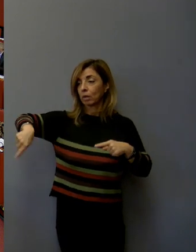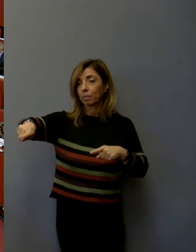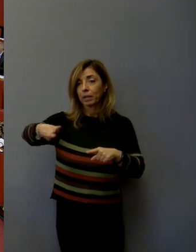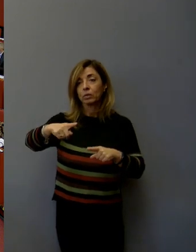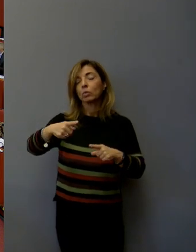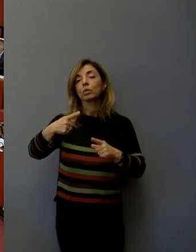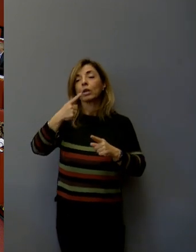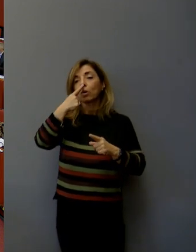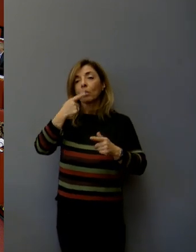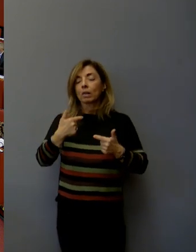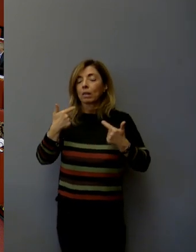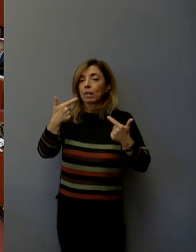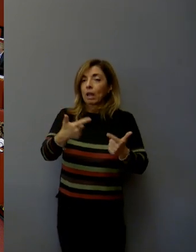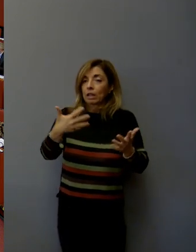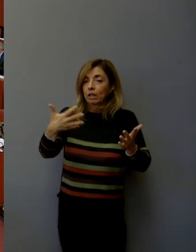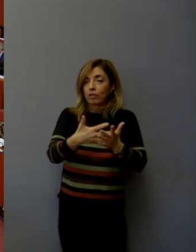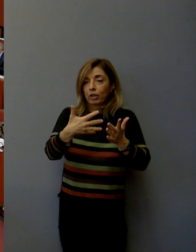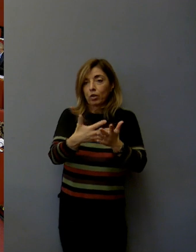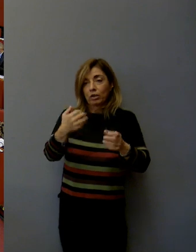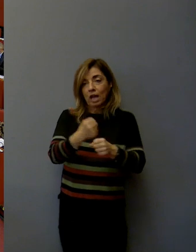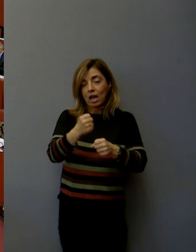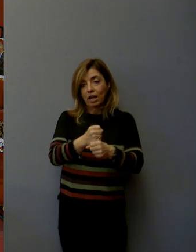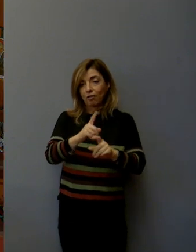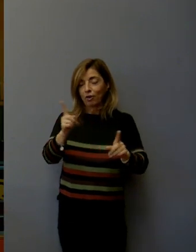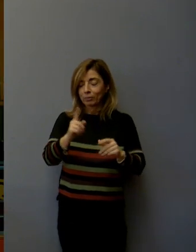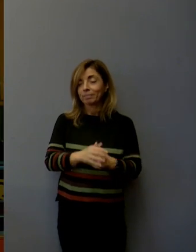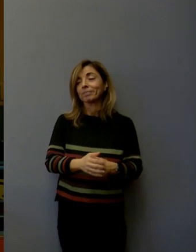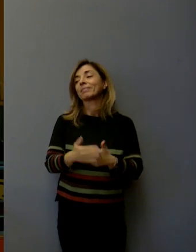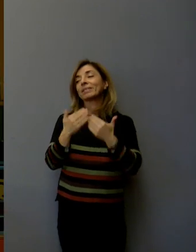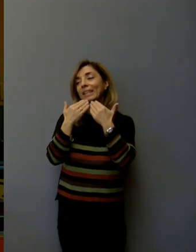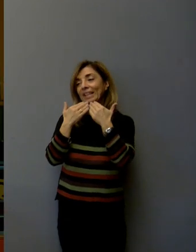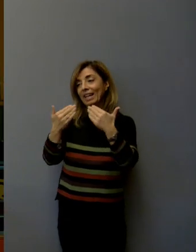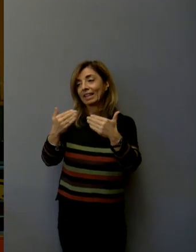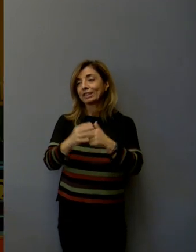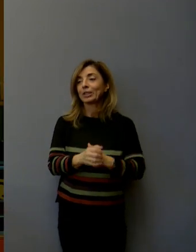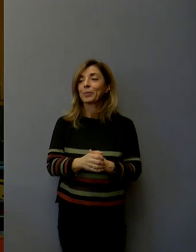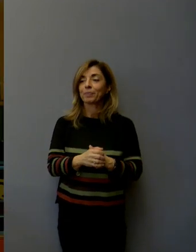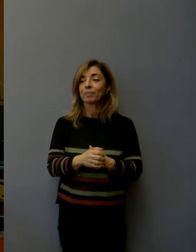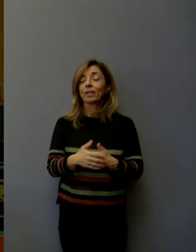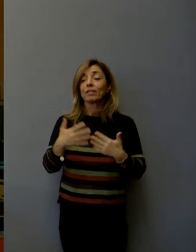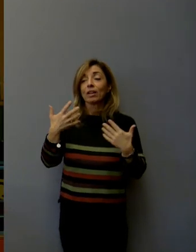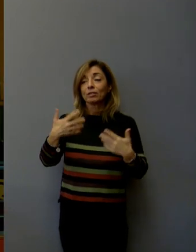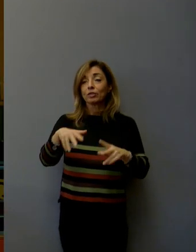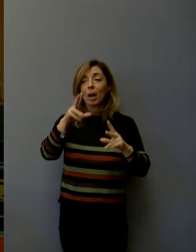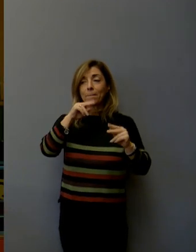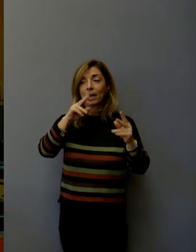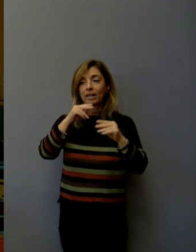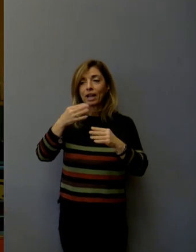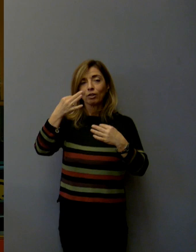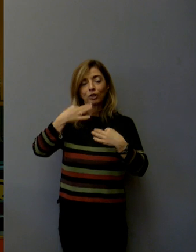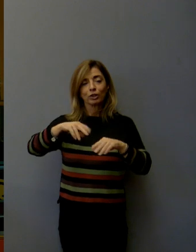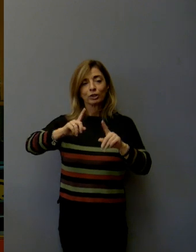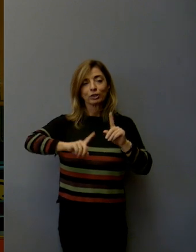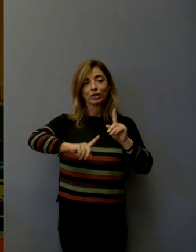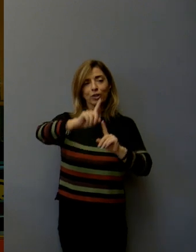non aggravare il lavoro Grazie prego non ho mai ho già avevo già parlato con con le signore su Quindi la